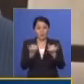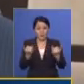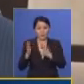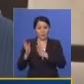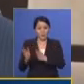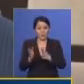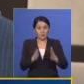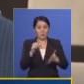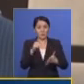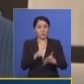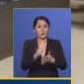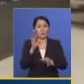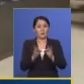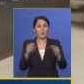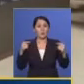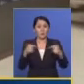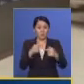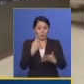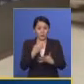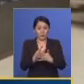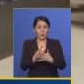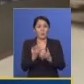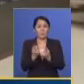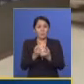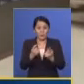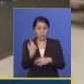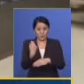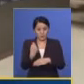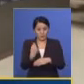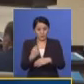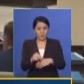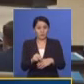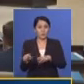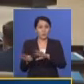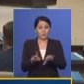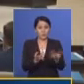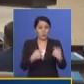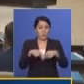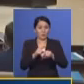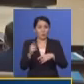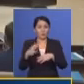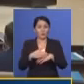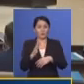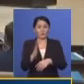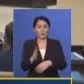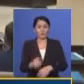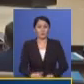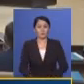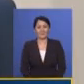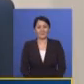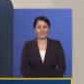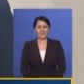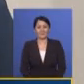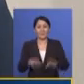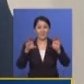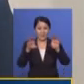мен жүйелеуде құжат нормаларында нақты көрсетілген. Енді билетін сатып кешті ұйымдастырмағандар да жауапқа тартылатын болады.